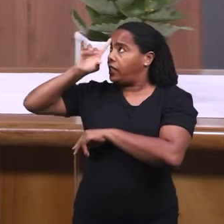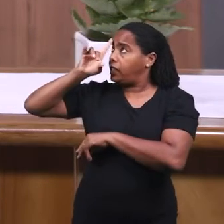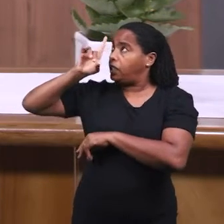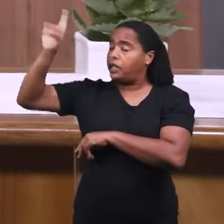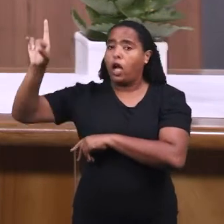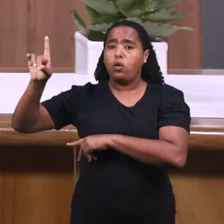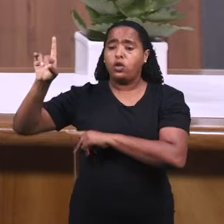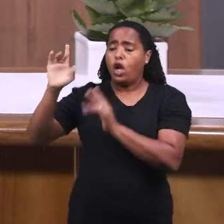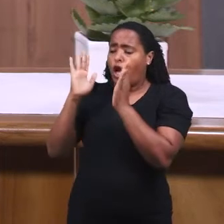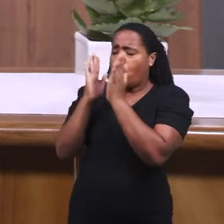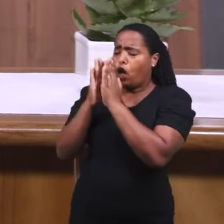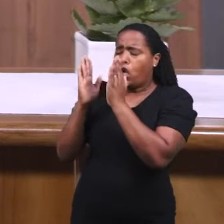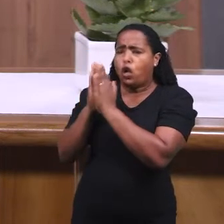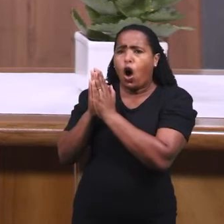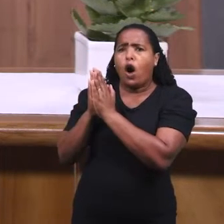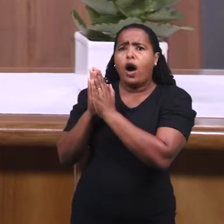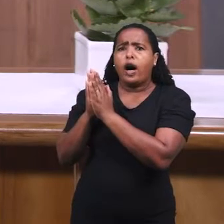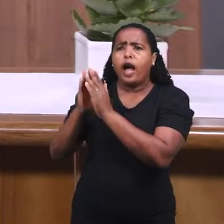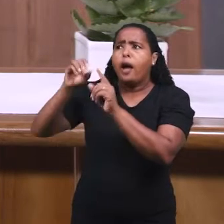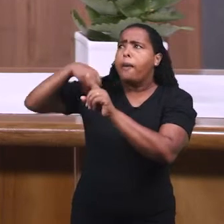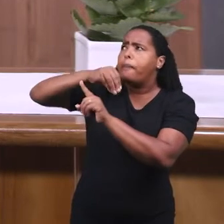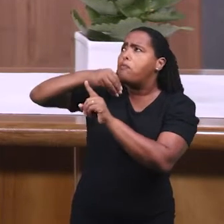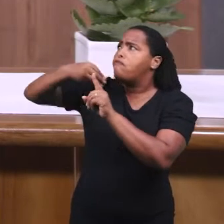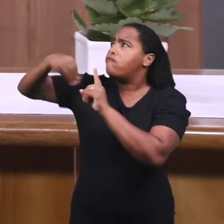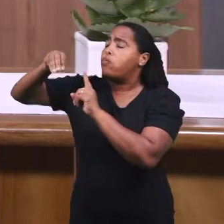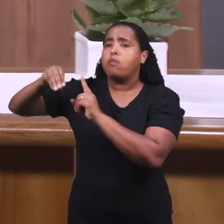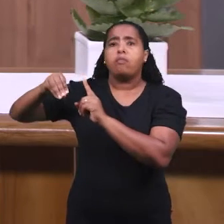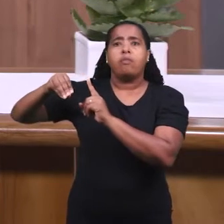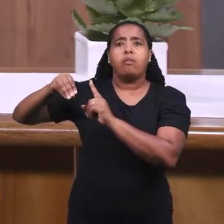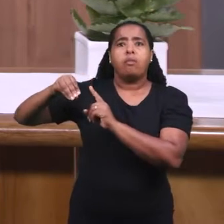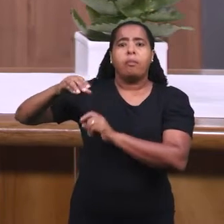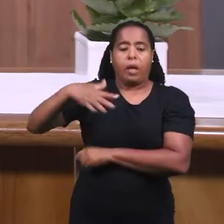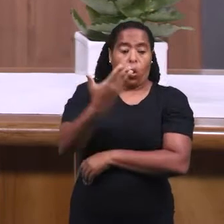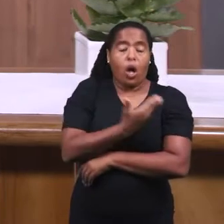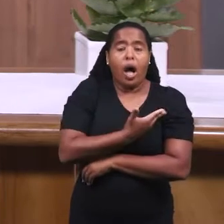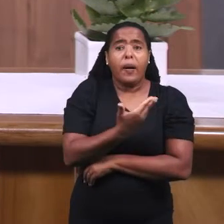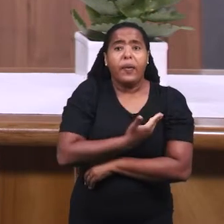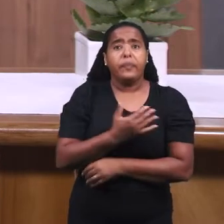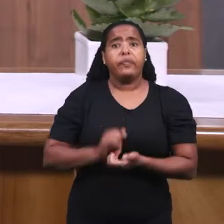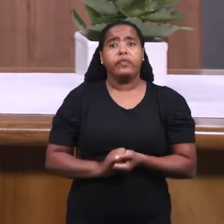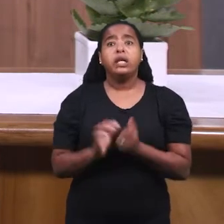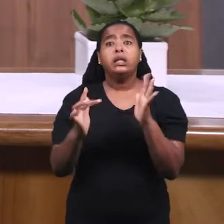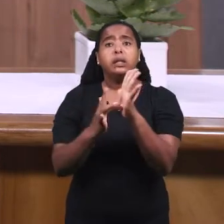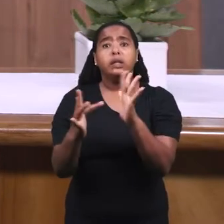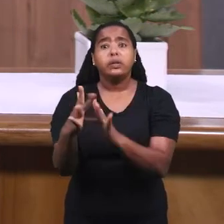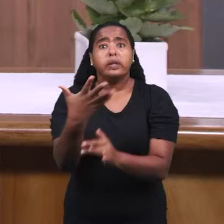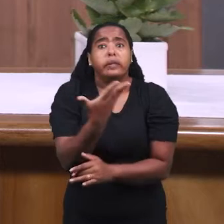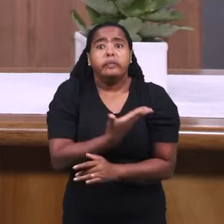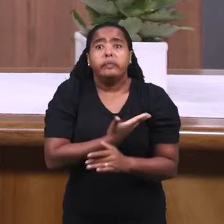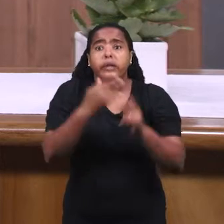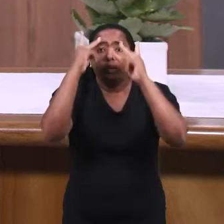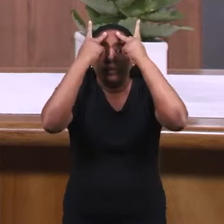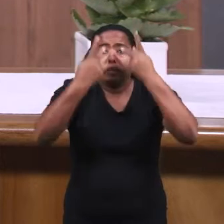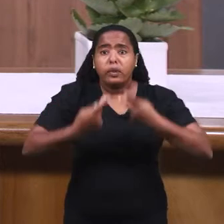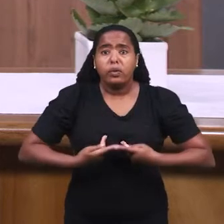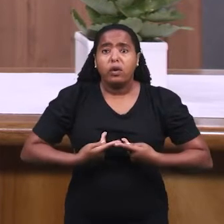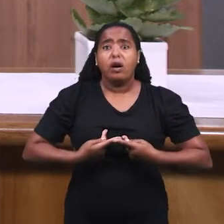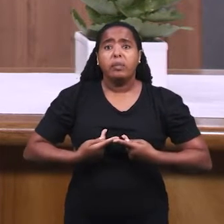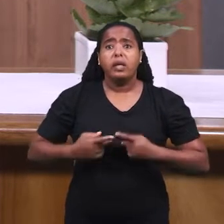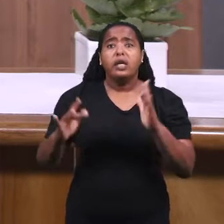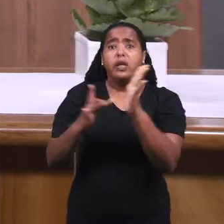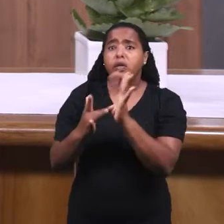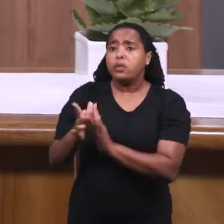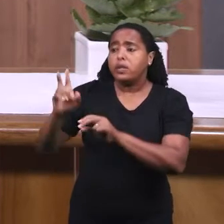что Иисус, Он сидит одесную Бога Отца, и Он ходатайствует за нас, за друзей своих, потому что Он друг